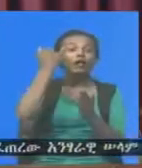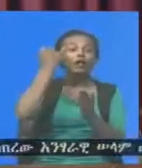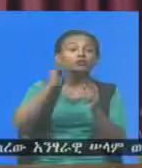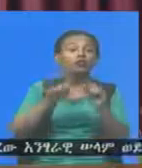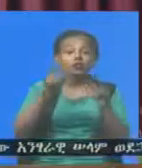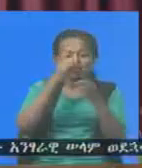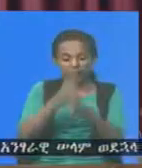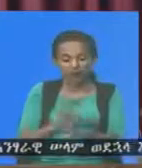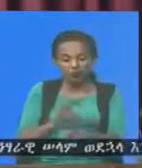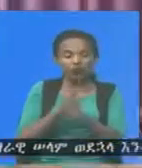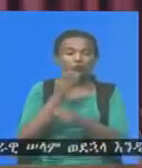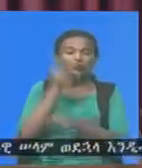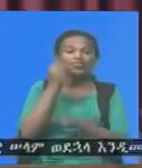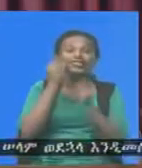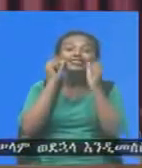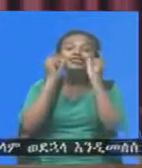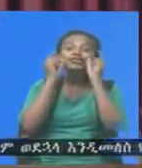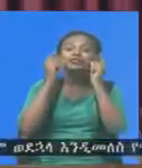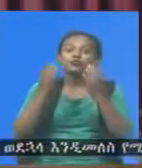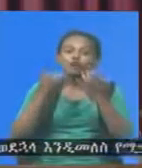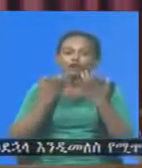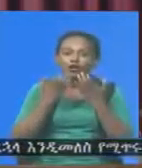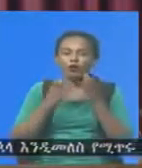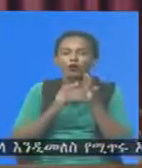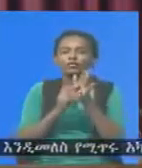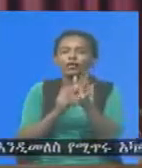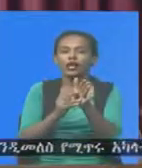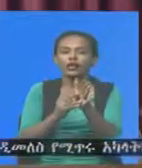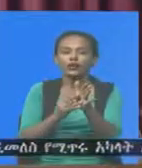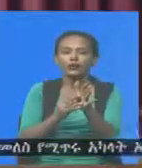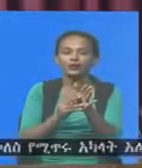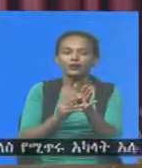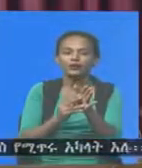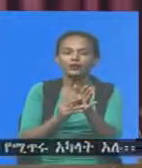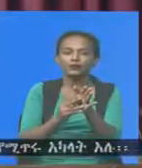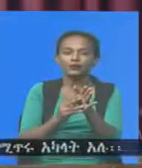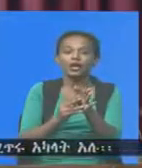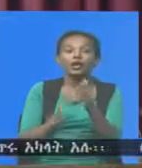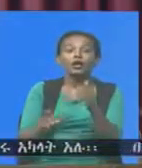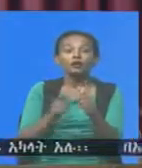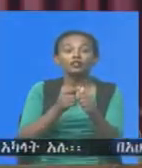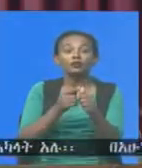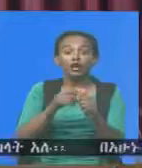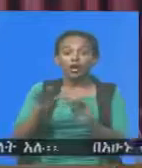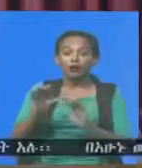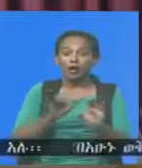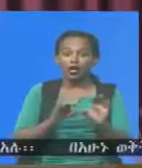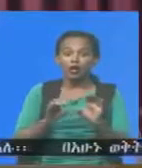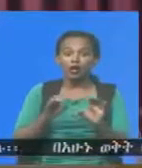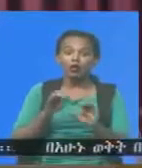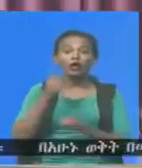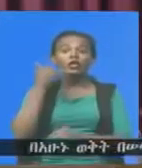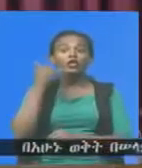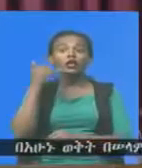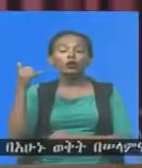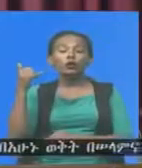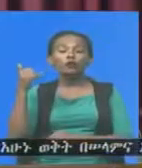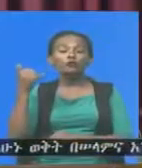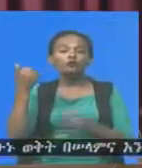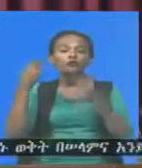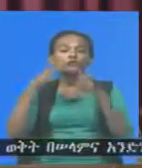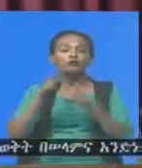ሐሳቡ ግን የተከበረው ምክር ቤት እንዲገነዘብ እንፈልጋለን። ለምሳሌ መጀመሪያ ምናደርገው ቴሌኮም